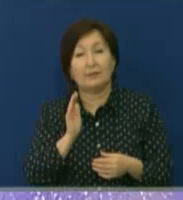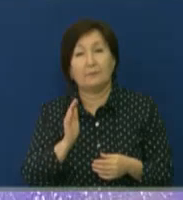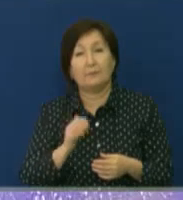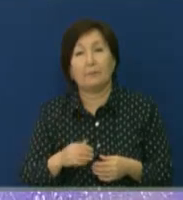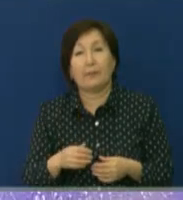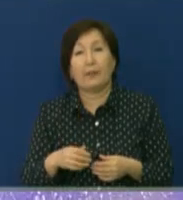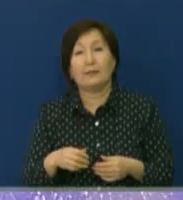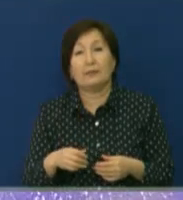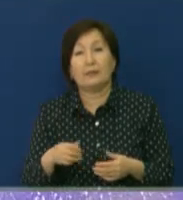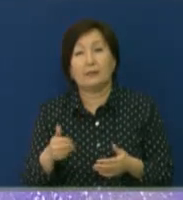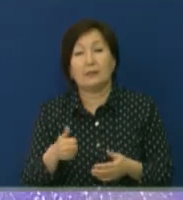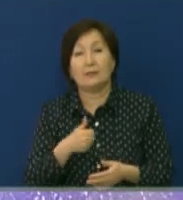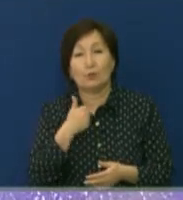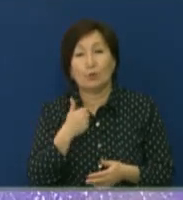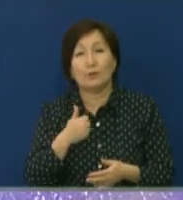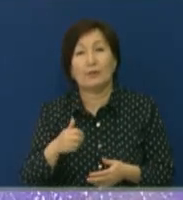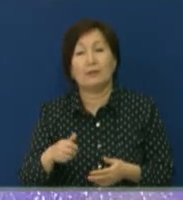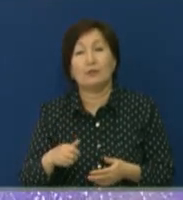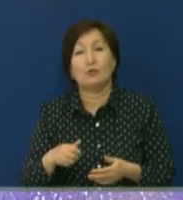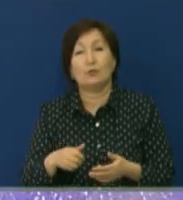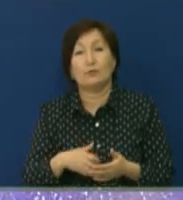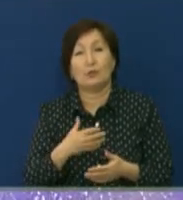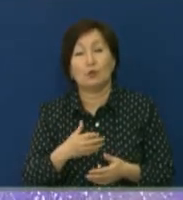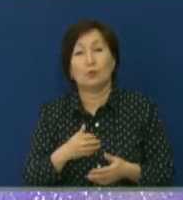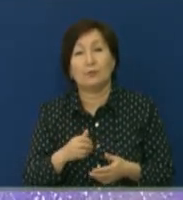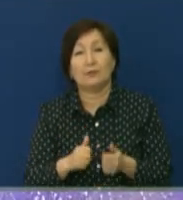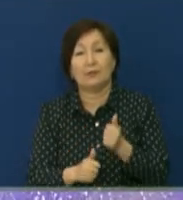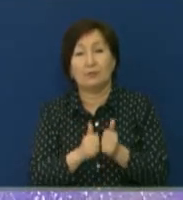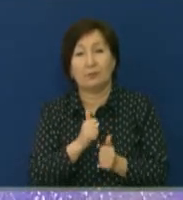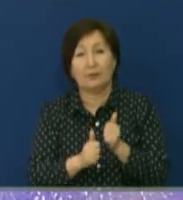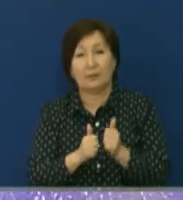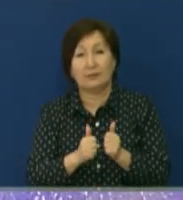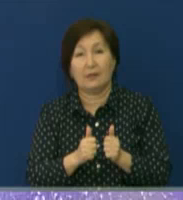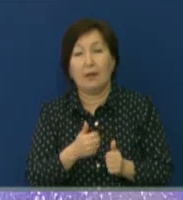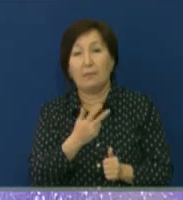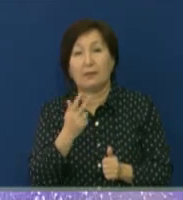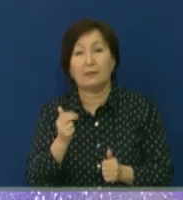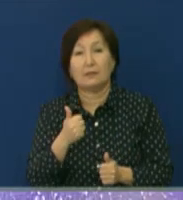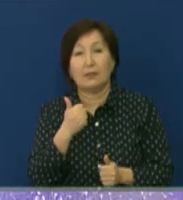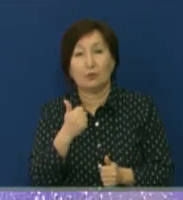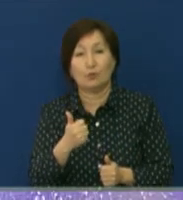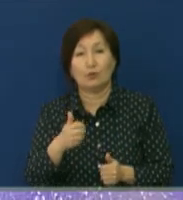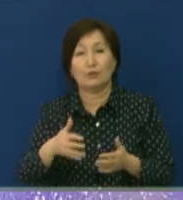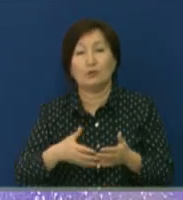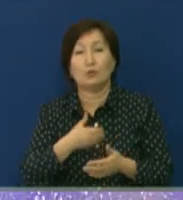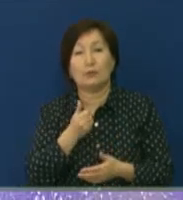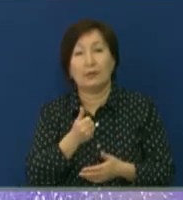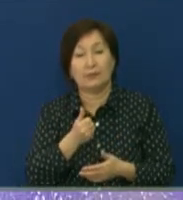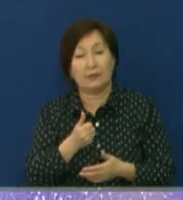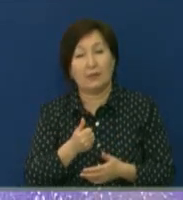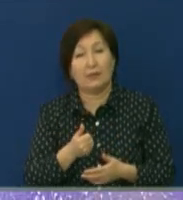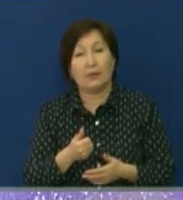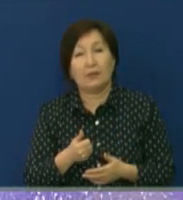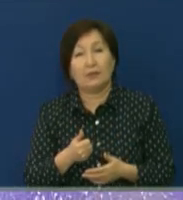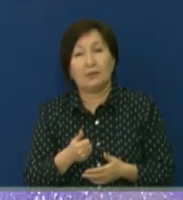достойно выступить на данном чемпионате показать хорошие результаты и чтобы в процессе